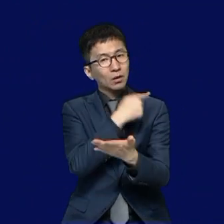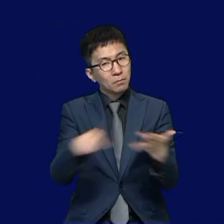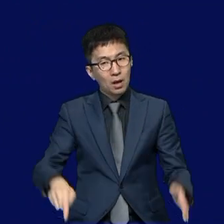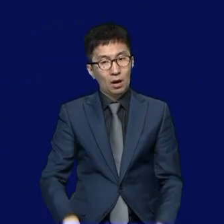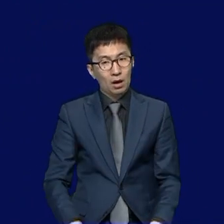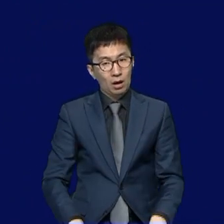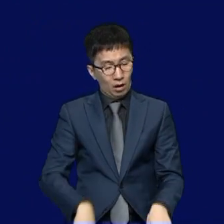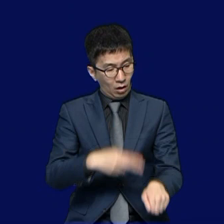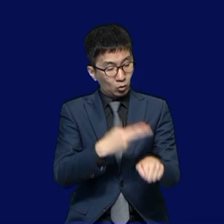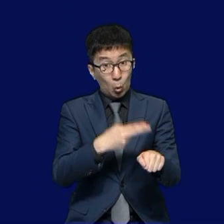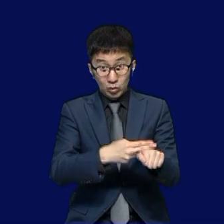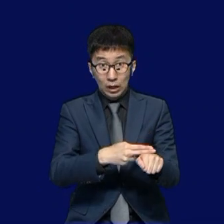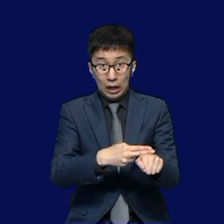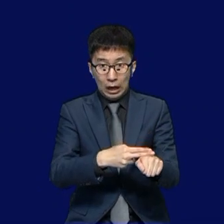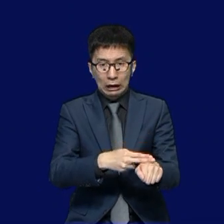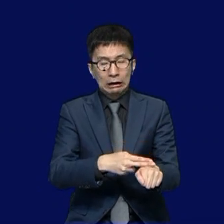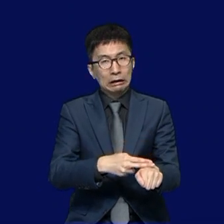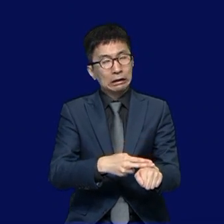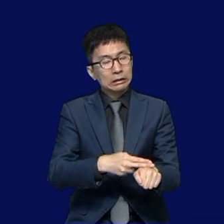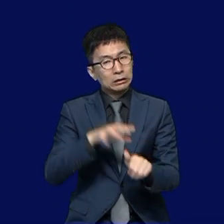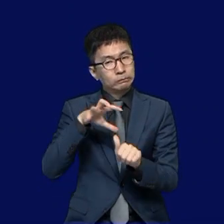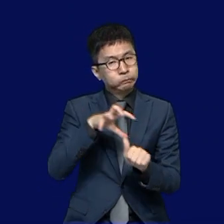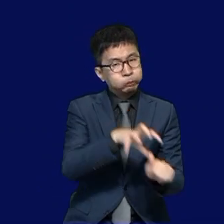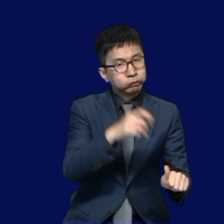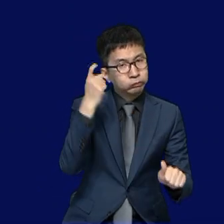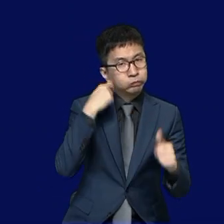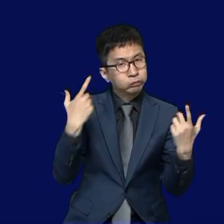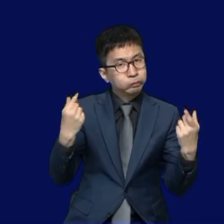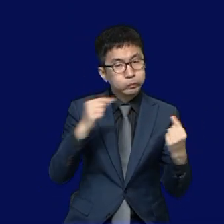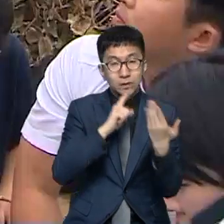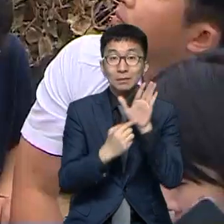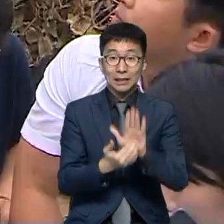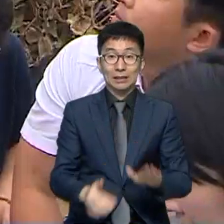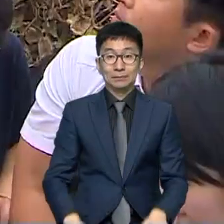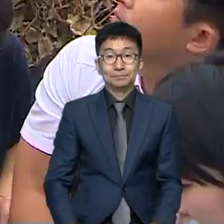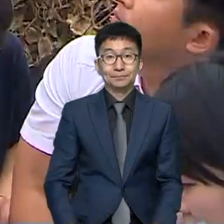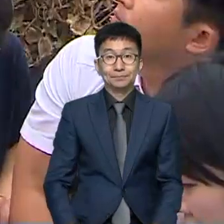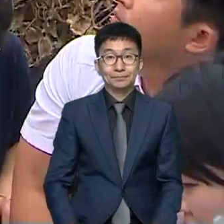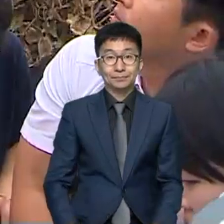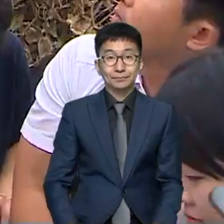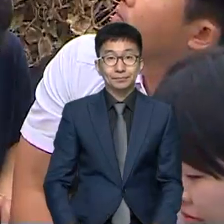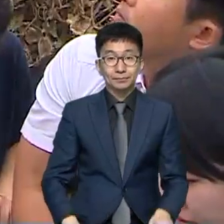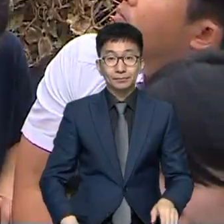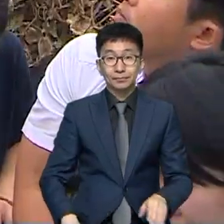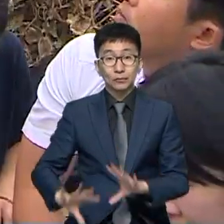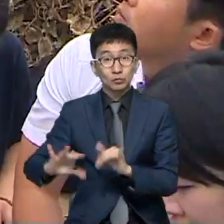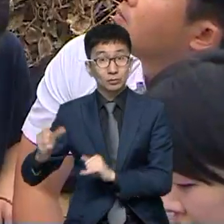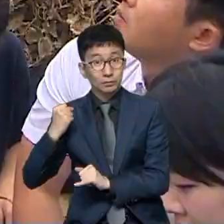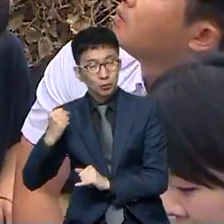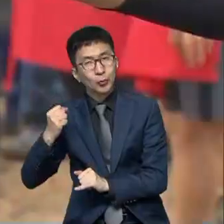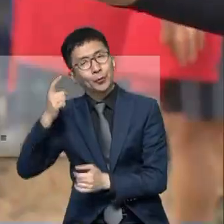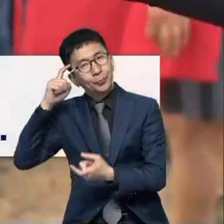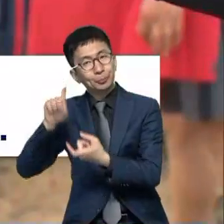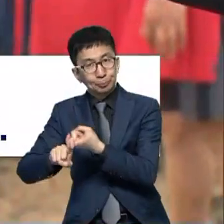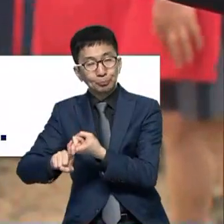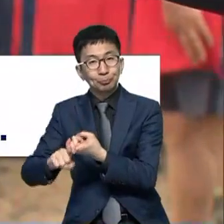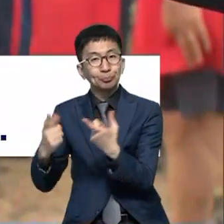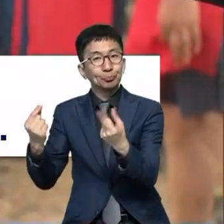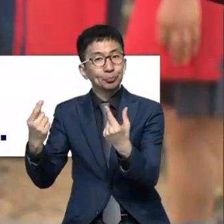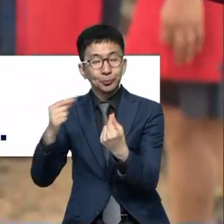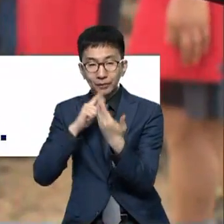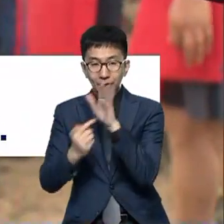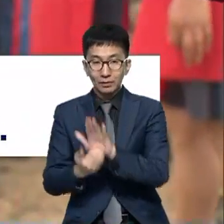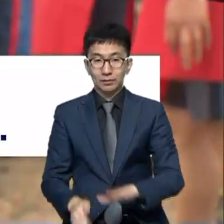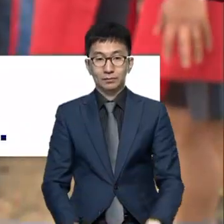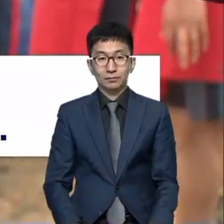건 사실이라고 합리적으로 추론할 수 있다고 배경을 설명했습니다. 여당도 거들었습니다. 학생